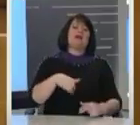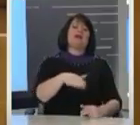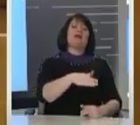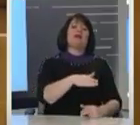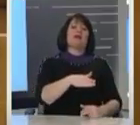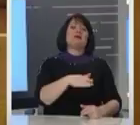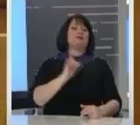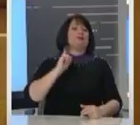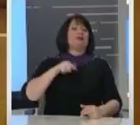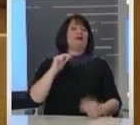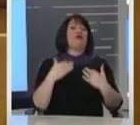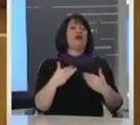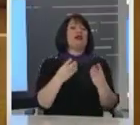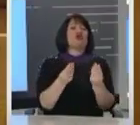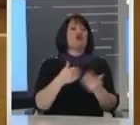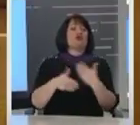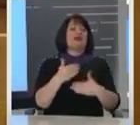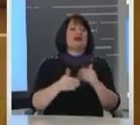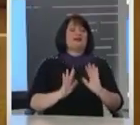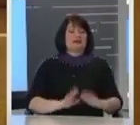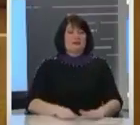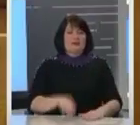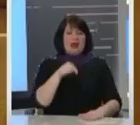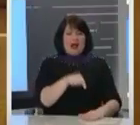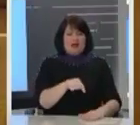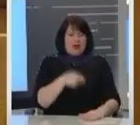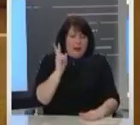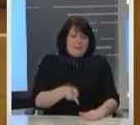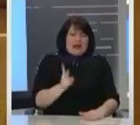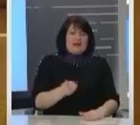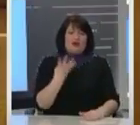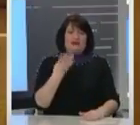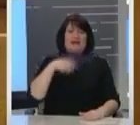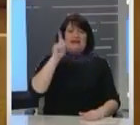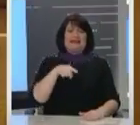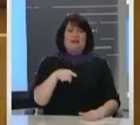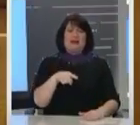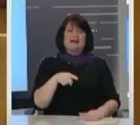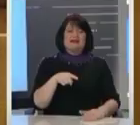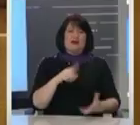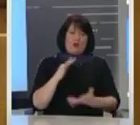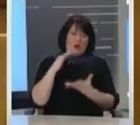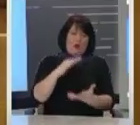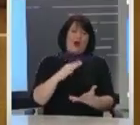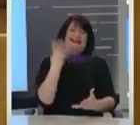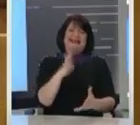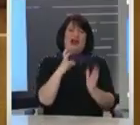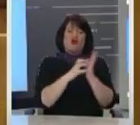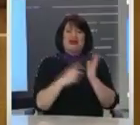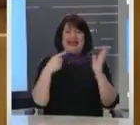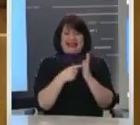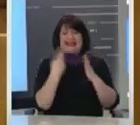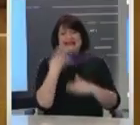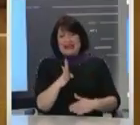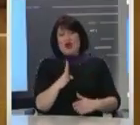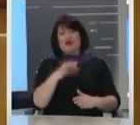κοινοβουλευτικές διαδικασίες. Μιλάμε για ένα νομοσχέδιο Φραγκενστάιν. Σε 4 μέρες έπρεπε να συζητηθούν 400 άρθρα,